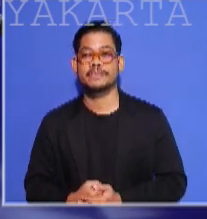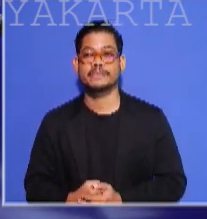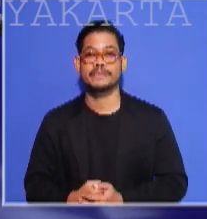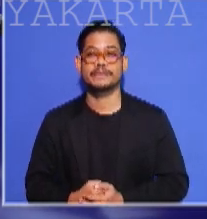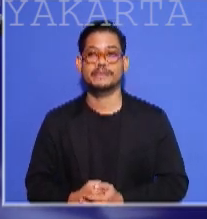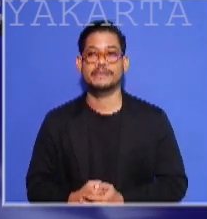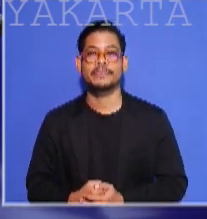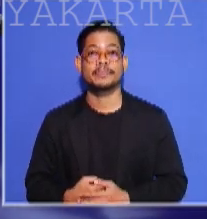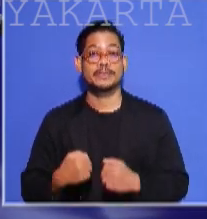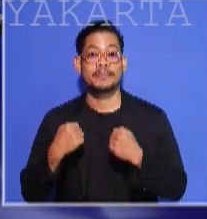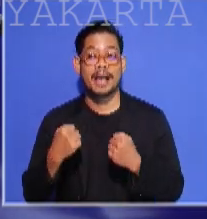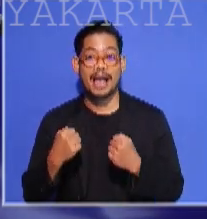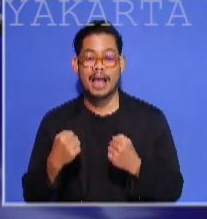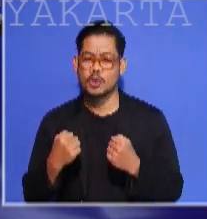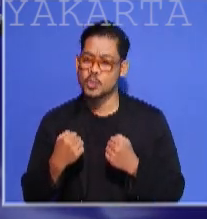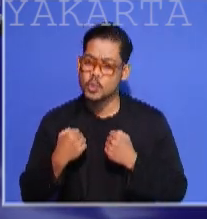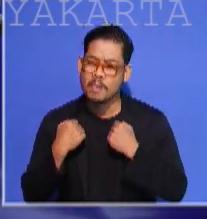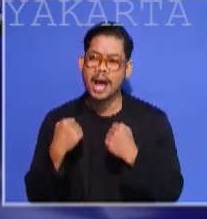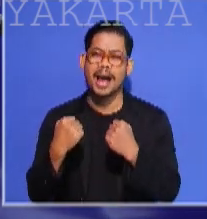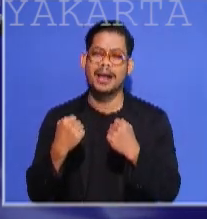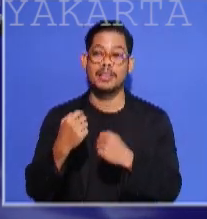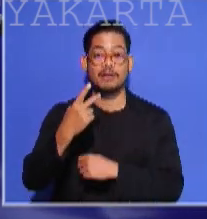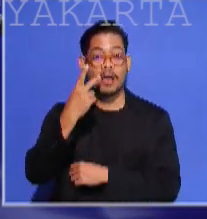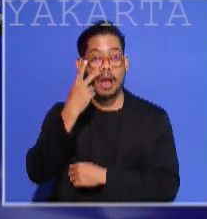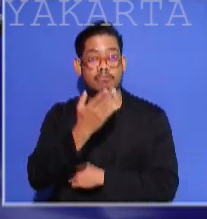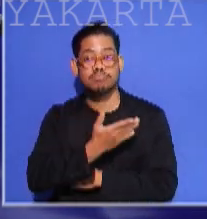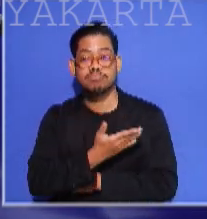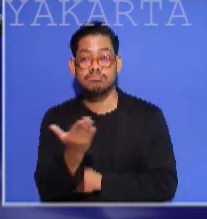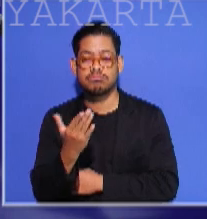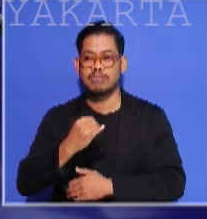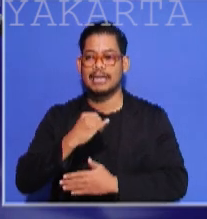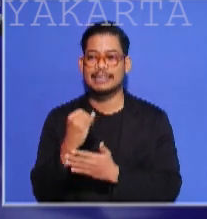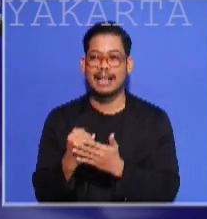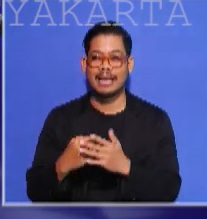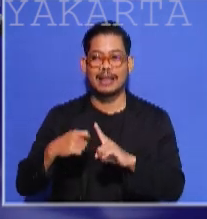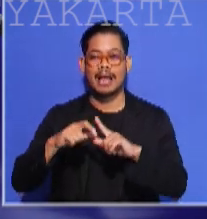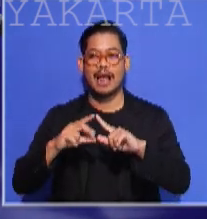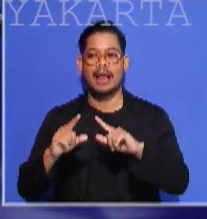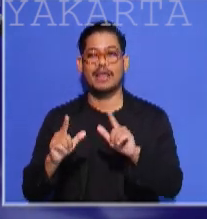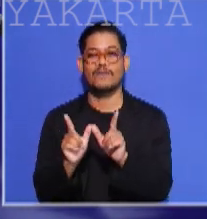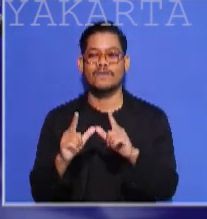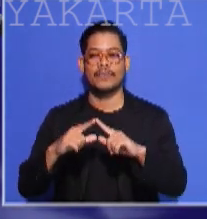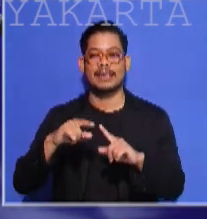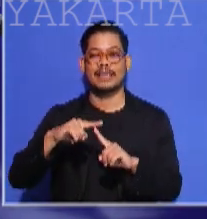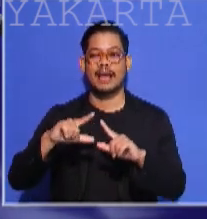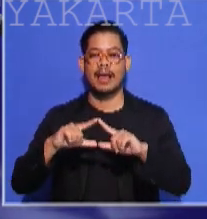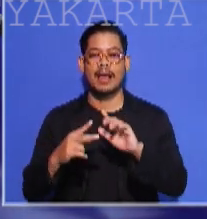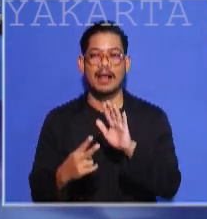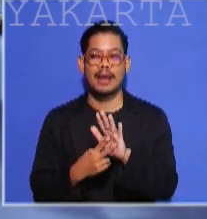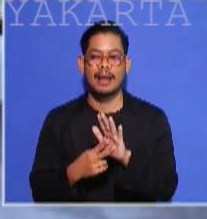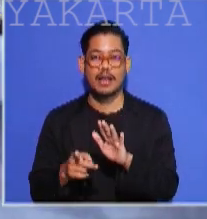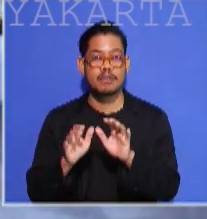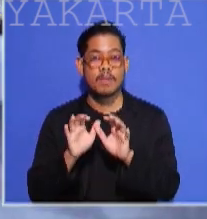Sementara itu semangat tinggi untuk ikut melestarikan seni karawitan masih ditunjukkan kalangan anak dan remaja di berbagai tempat di Gunung